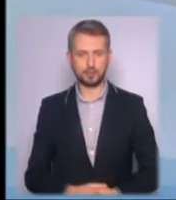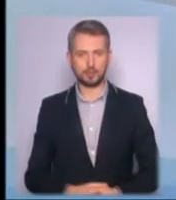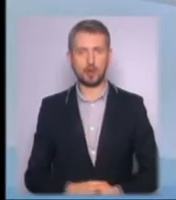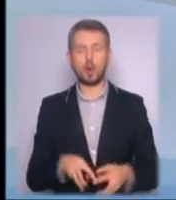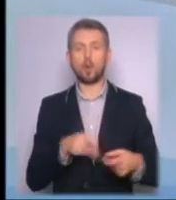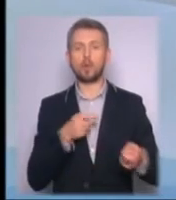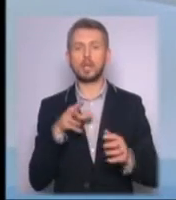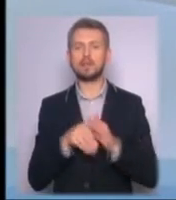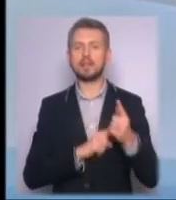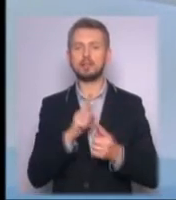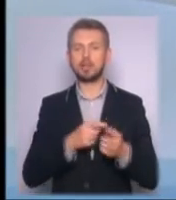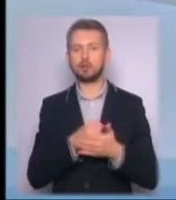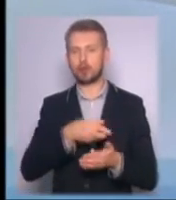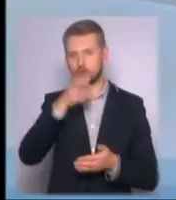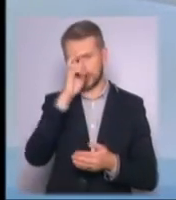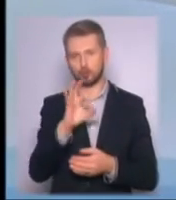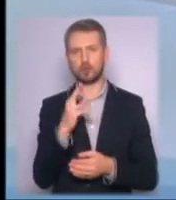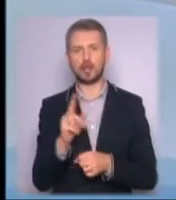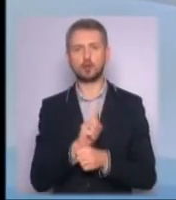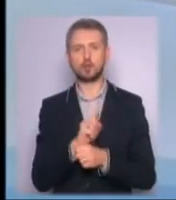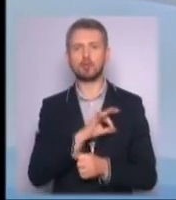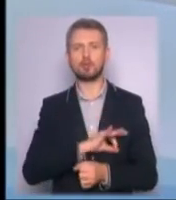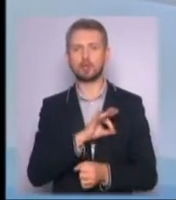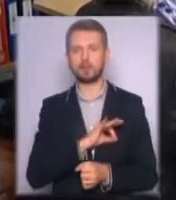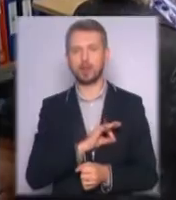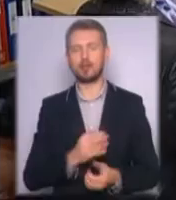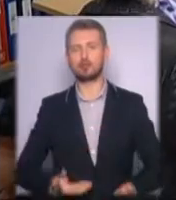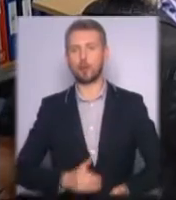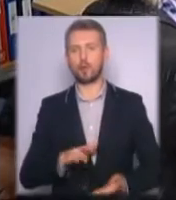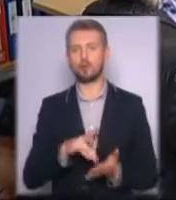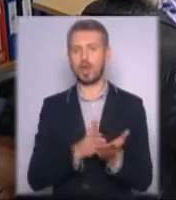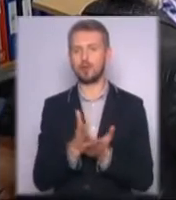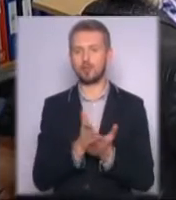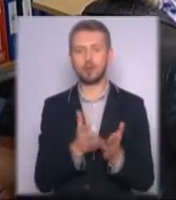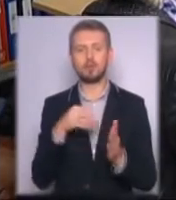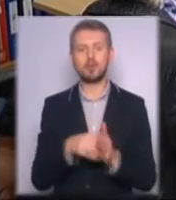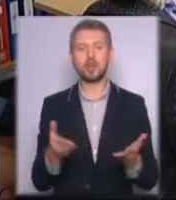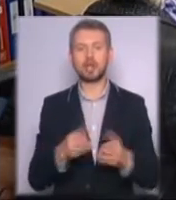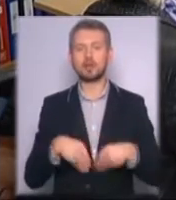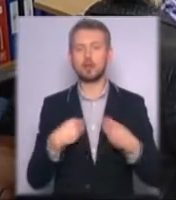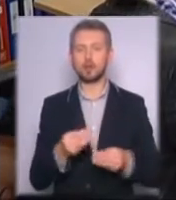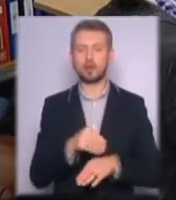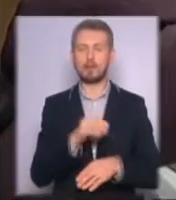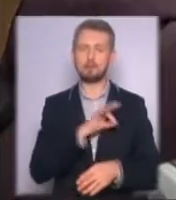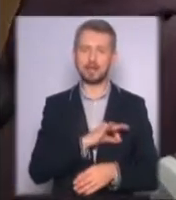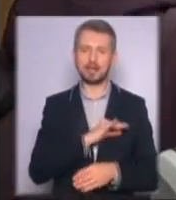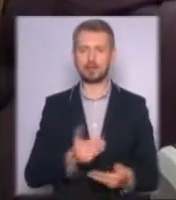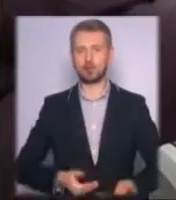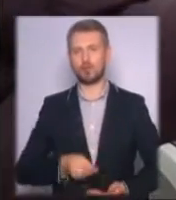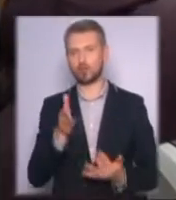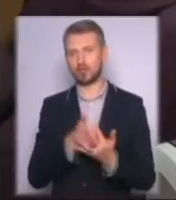Уряд вніс зміни до державних соціальних нормативів споживання житлово-комунальних послуг, в межах яких надаються пільги та житлові субсидії